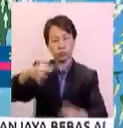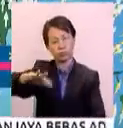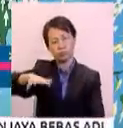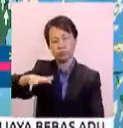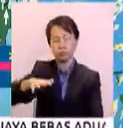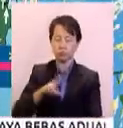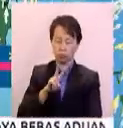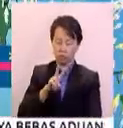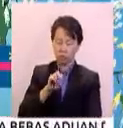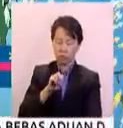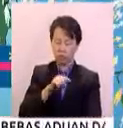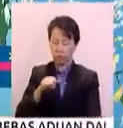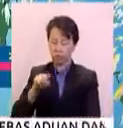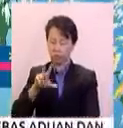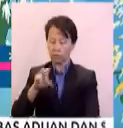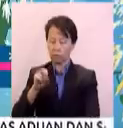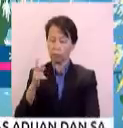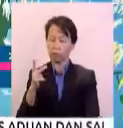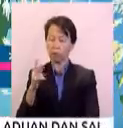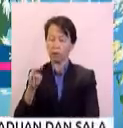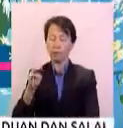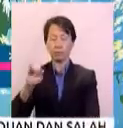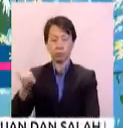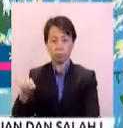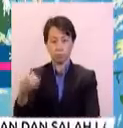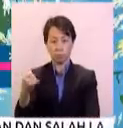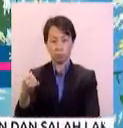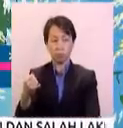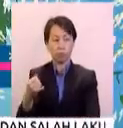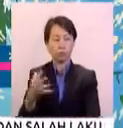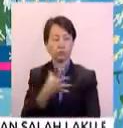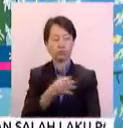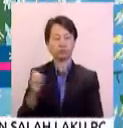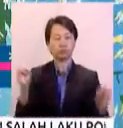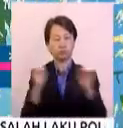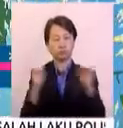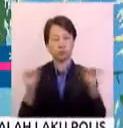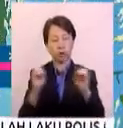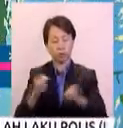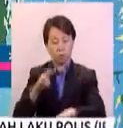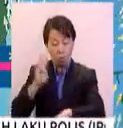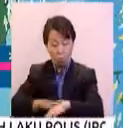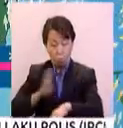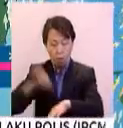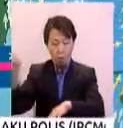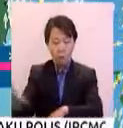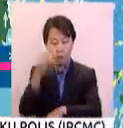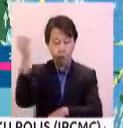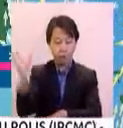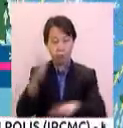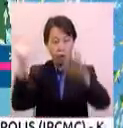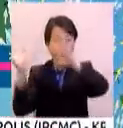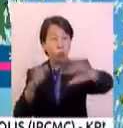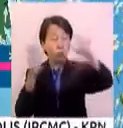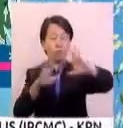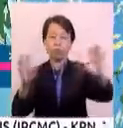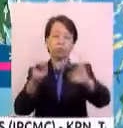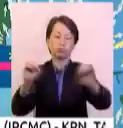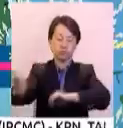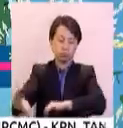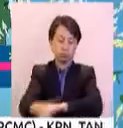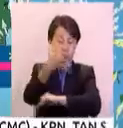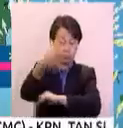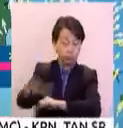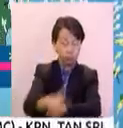sekitar 20 hingga 30 km sejam. Sehubungan itu, tiada sebarang amaran angin kencang dan juga laut bergelora yang